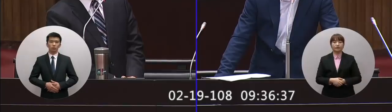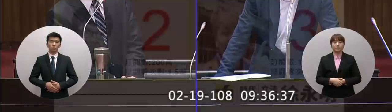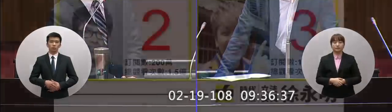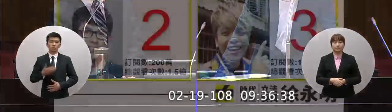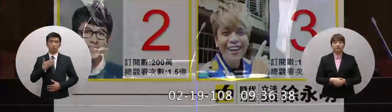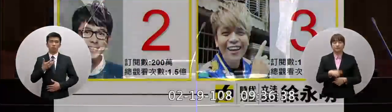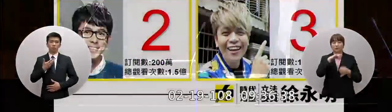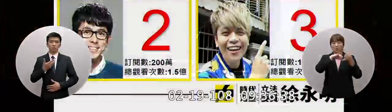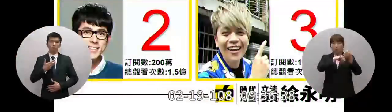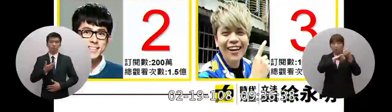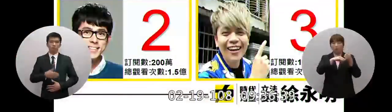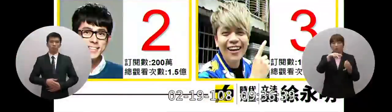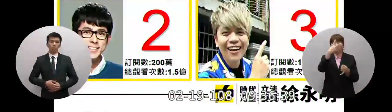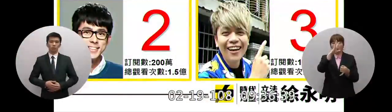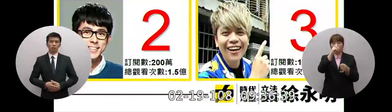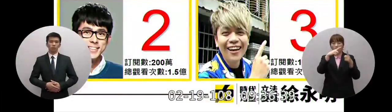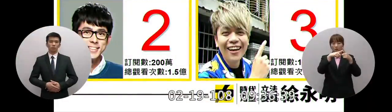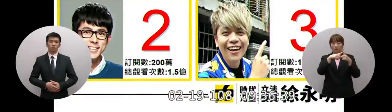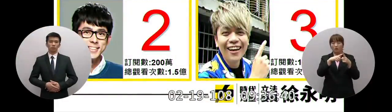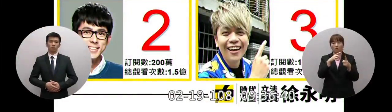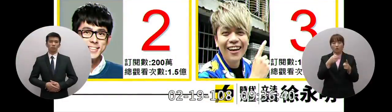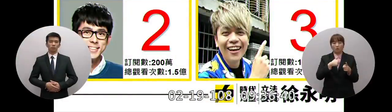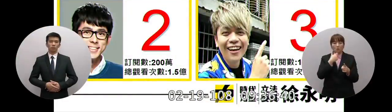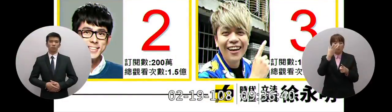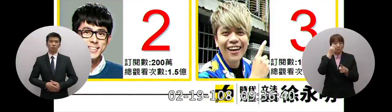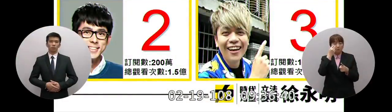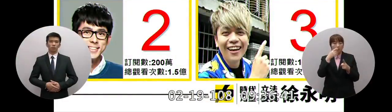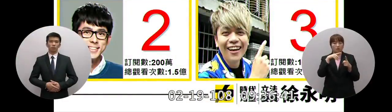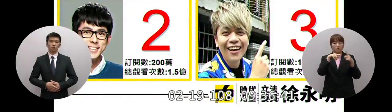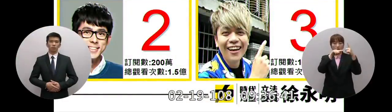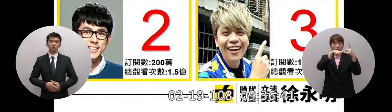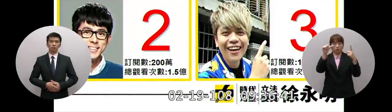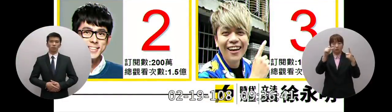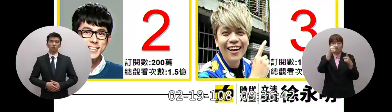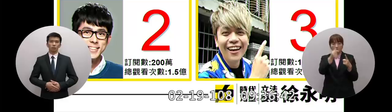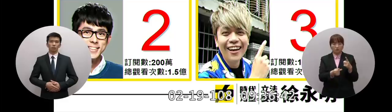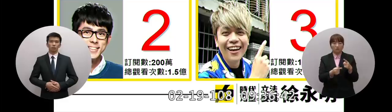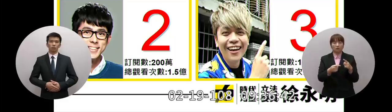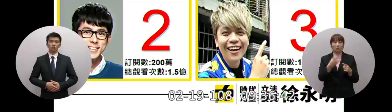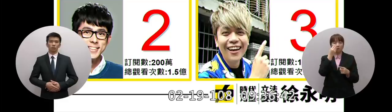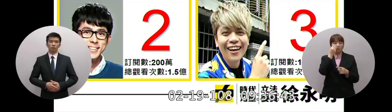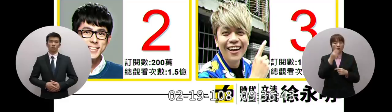对， 订阅数200万，总观看数1.5亿。